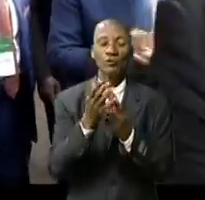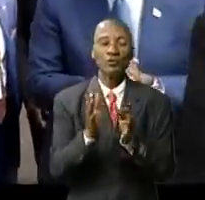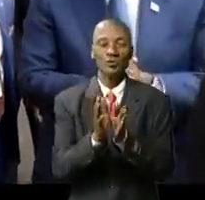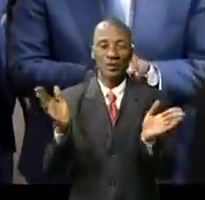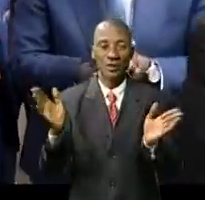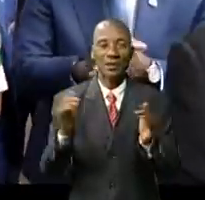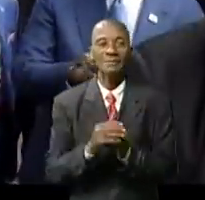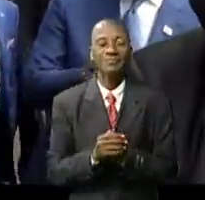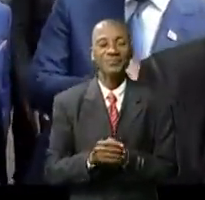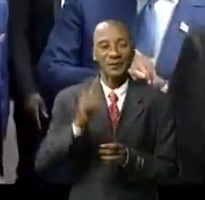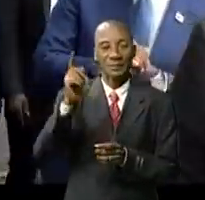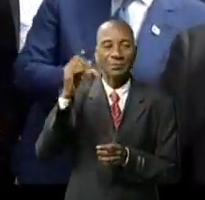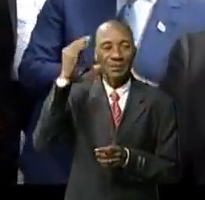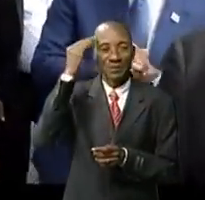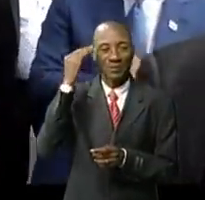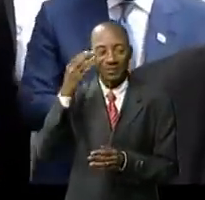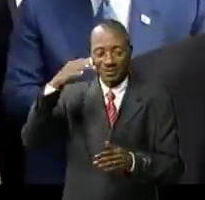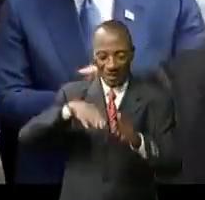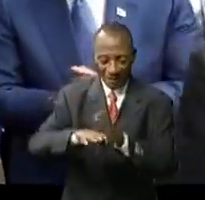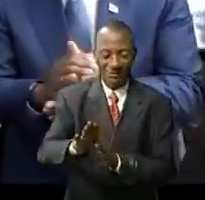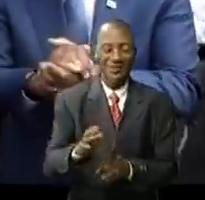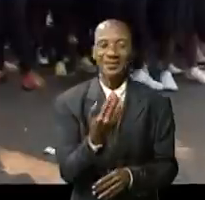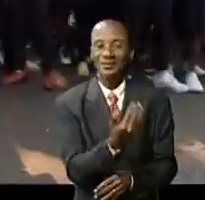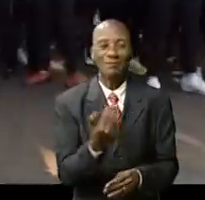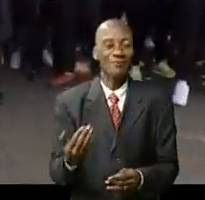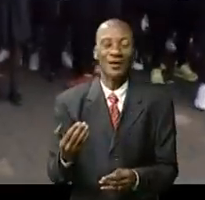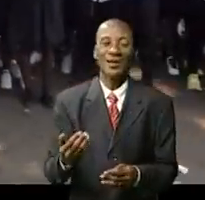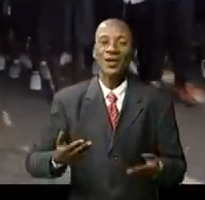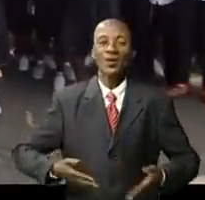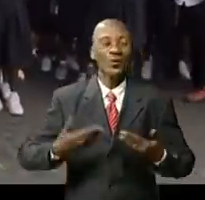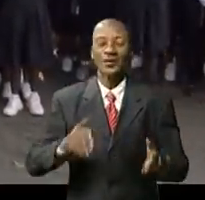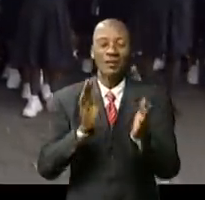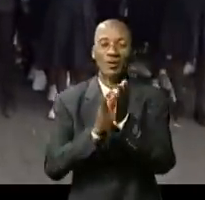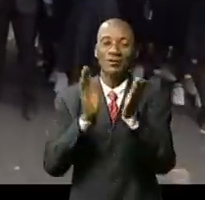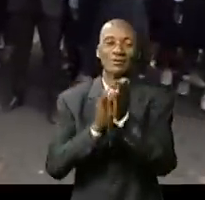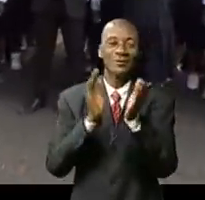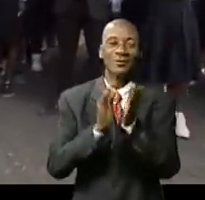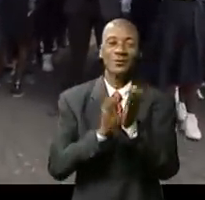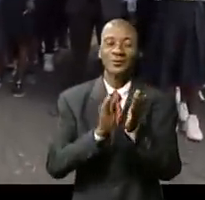gouvernement, sous les acclamations nourries des élèves, a fait son entrée à l'Institut Lumumba.